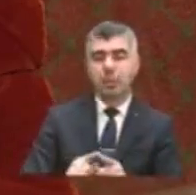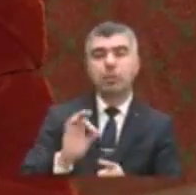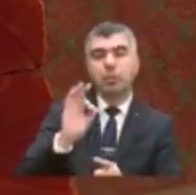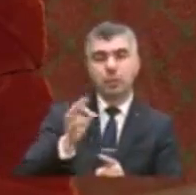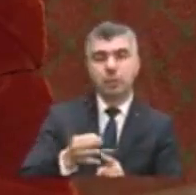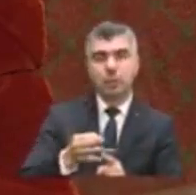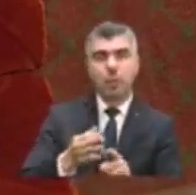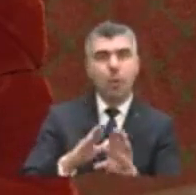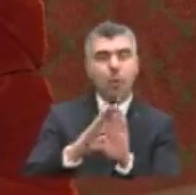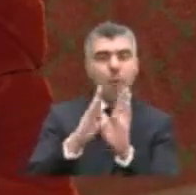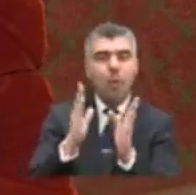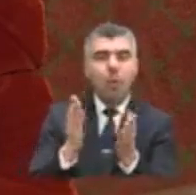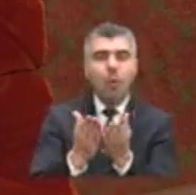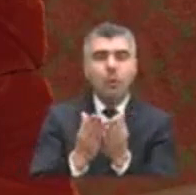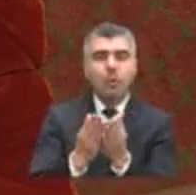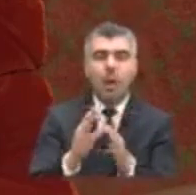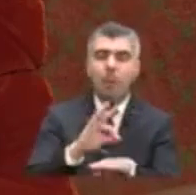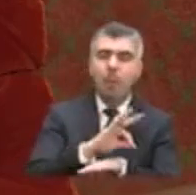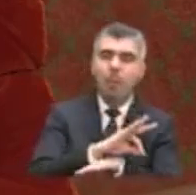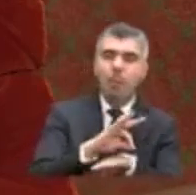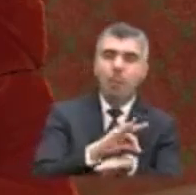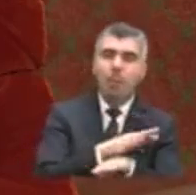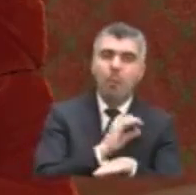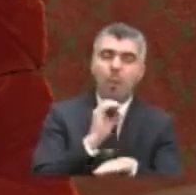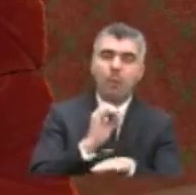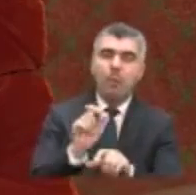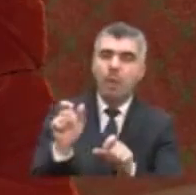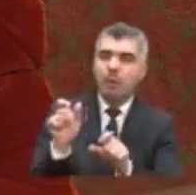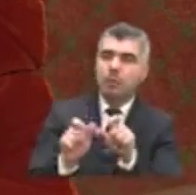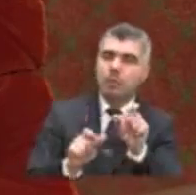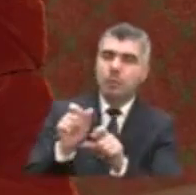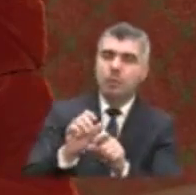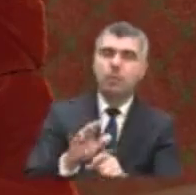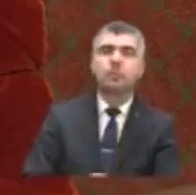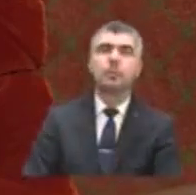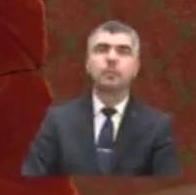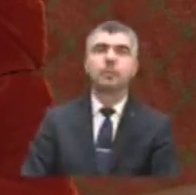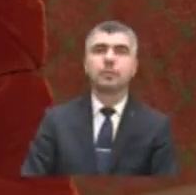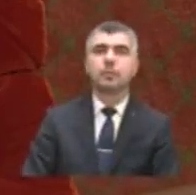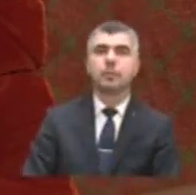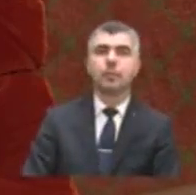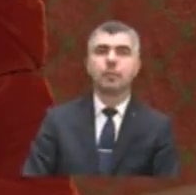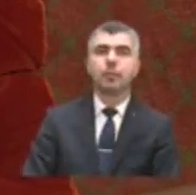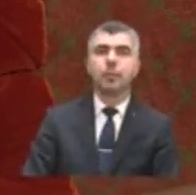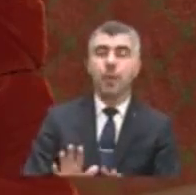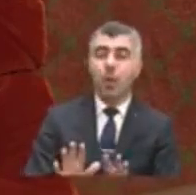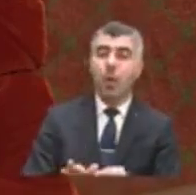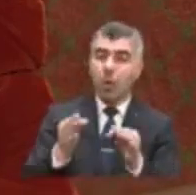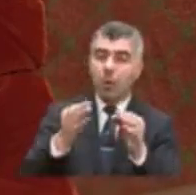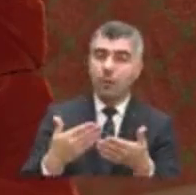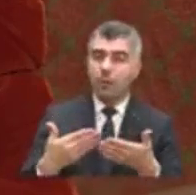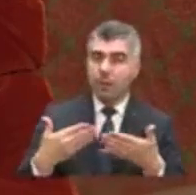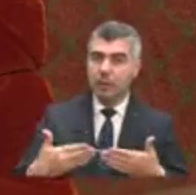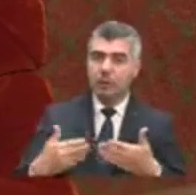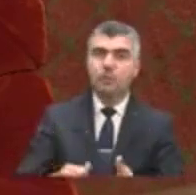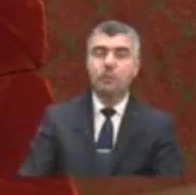لتلبيه كل حاجيات ديال التوظيف ديال هذا القطاع. المعطيات الاحصائيه اللي عندنا